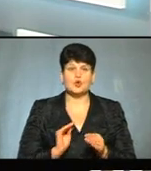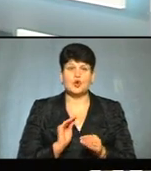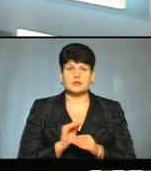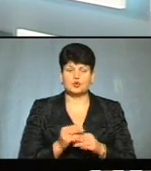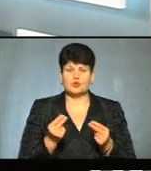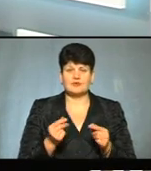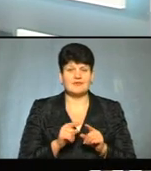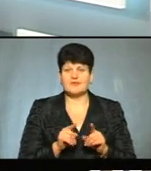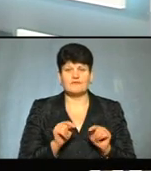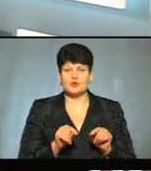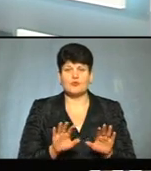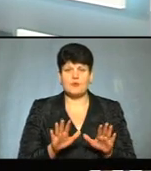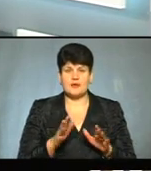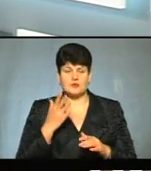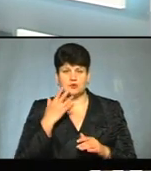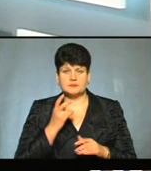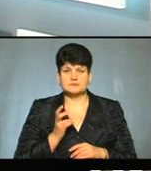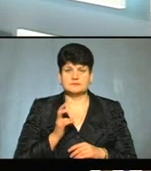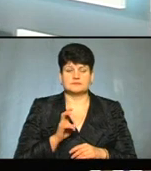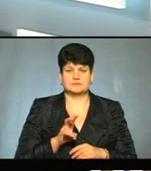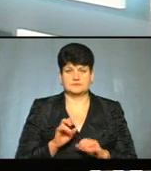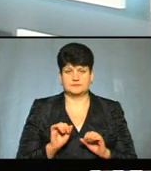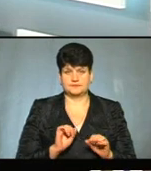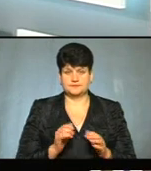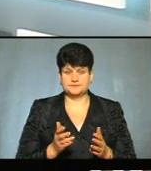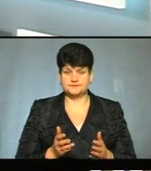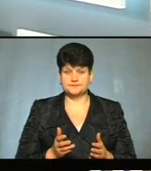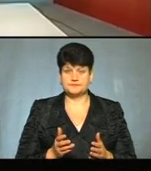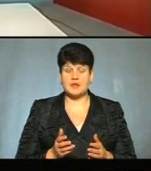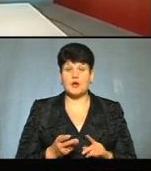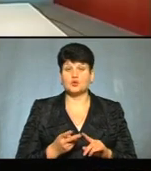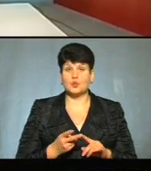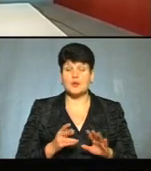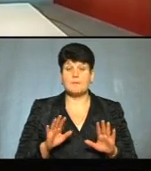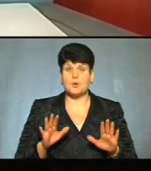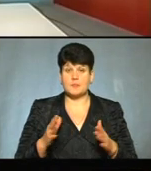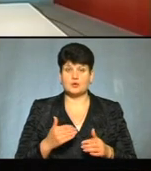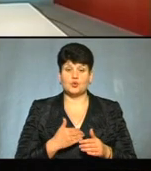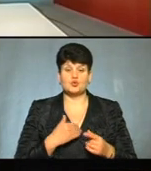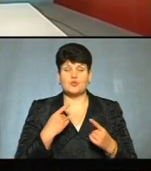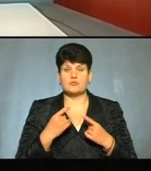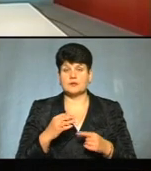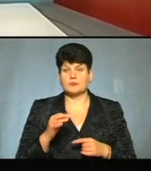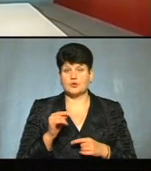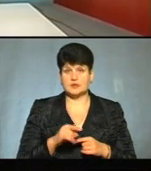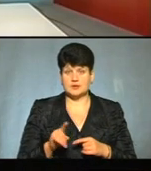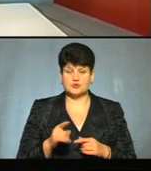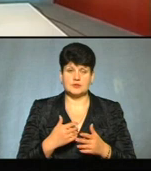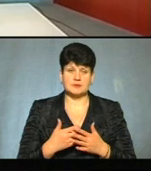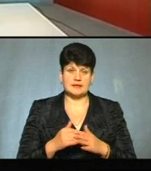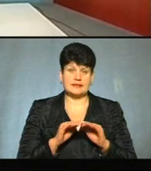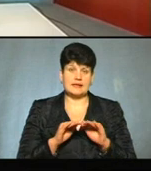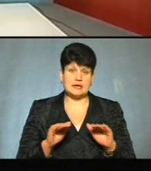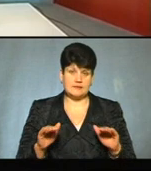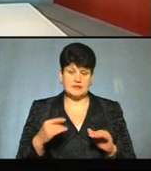додаткові кошти, але не в той момент, коли звернувся безпосередньо сам керівник. Але другий момент, хочу говорити і про те, що, наприклад,